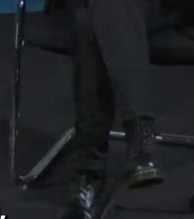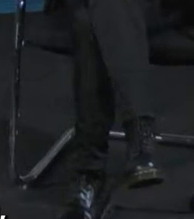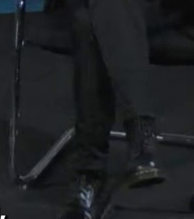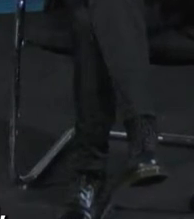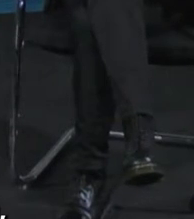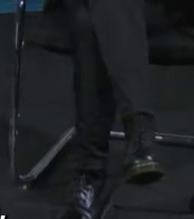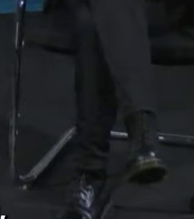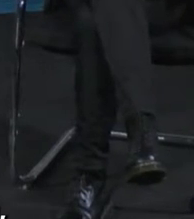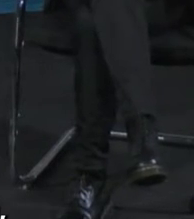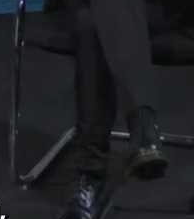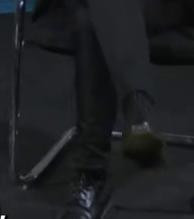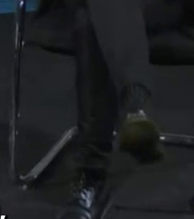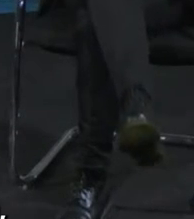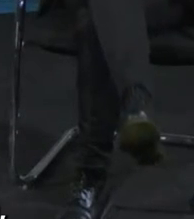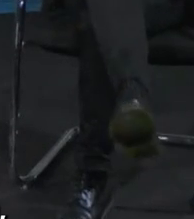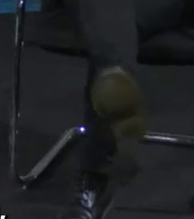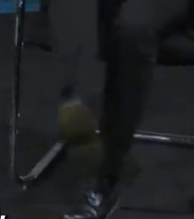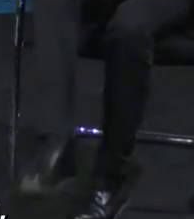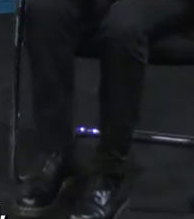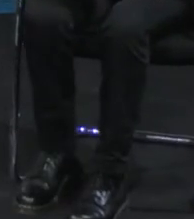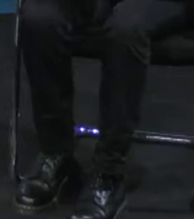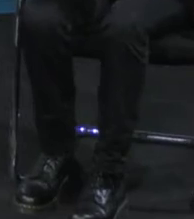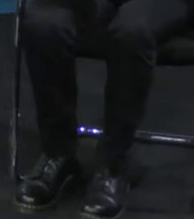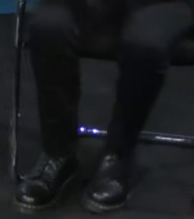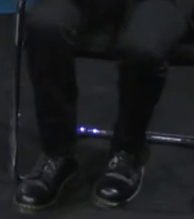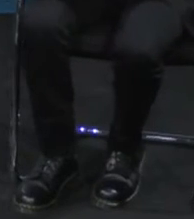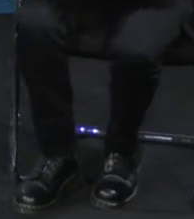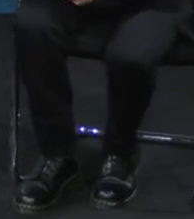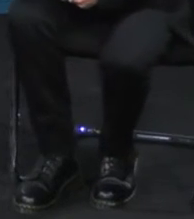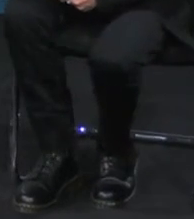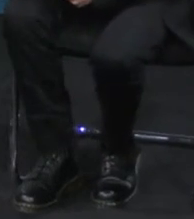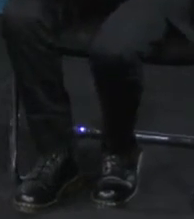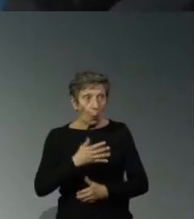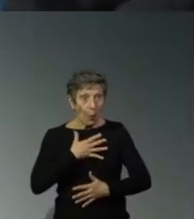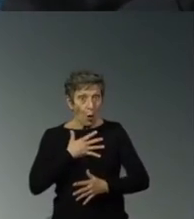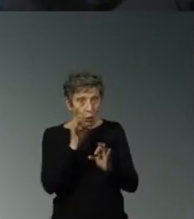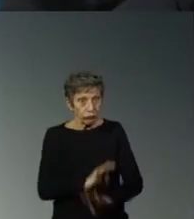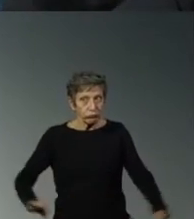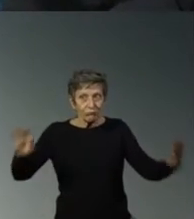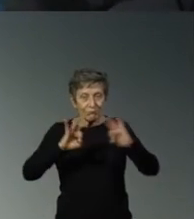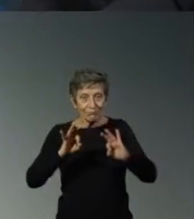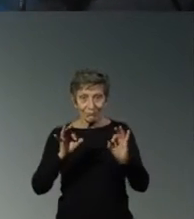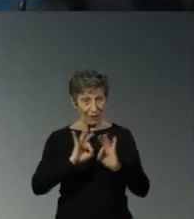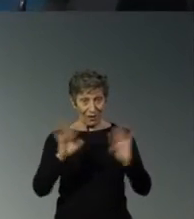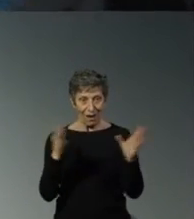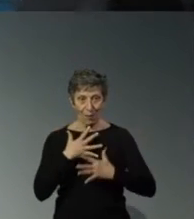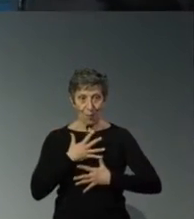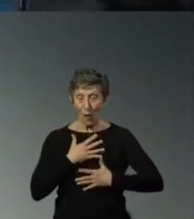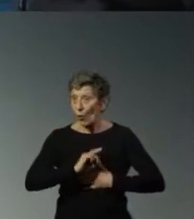d'une obsession, d'une peur citoyenne, d'une peur artistique? Pas du tout d'une peur. Non, pas du tout d'une peur, en fait. C'est né d'une espèce